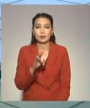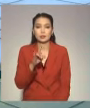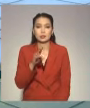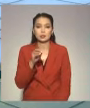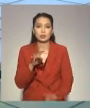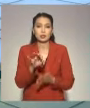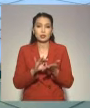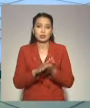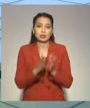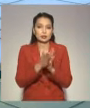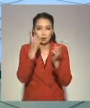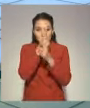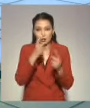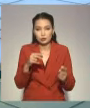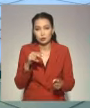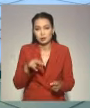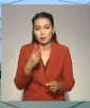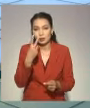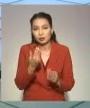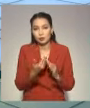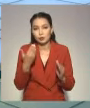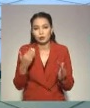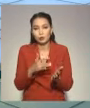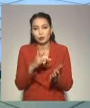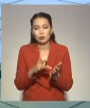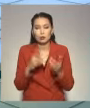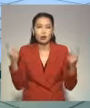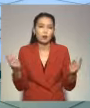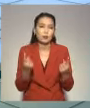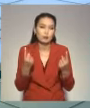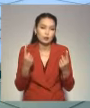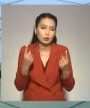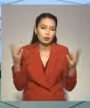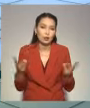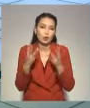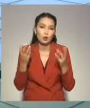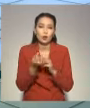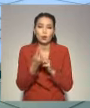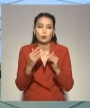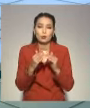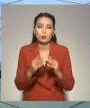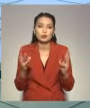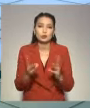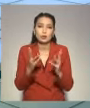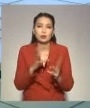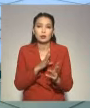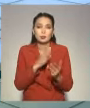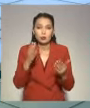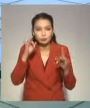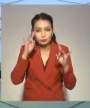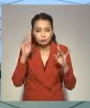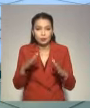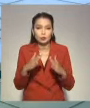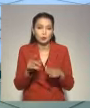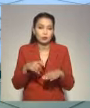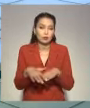Қызылжарда төтенше жағдай жарияланады. Екі күн бұрын өңірде алапат өрт болып, 11 үй жанып кетті. Ойламаған сәтте баспанасынан